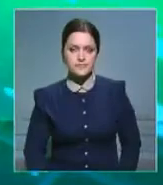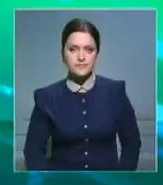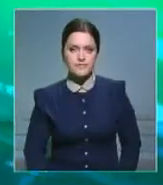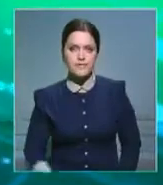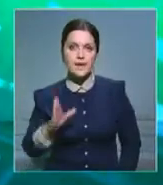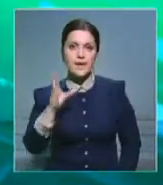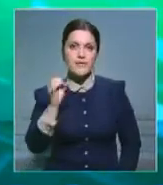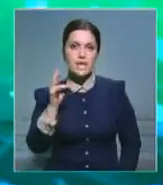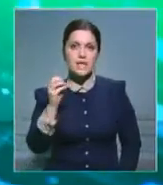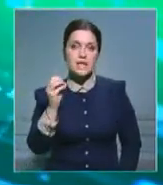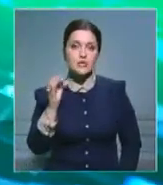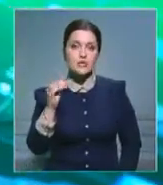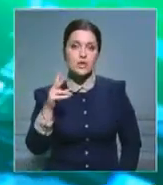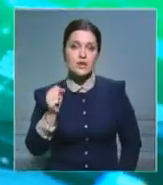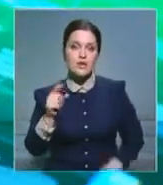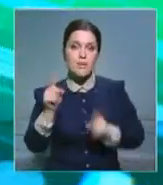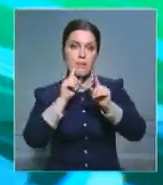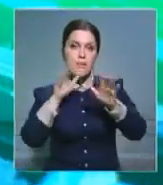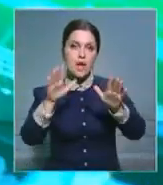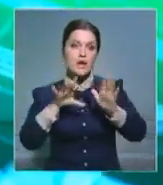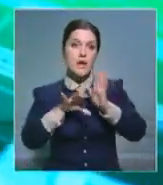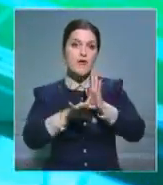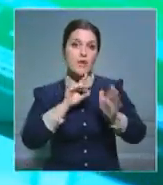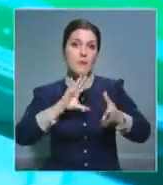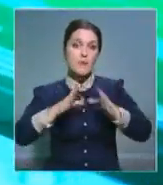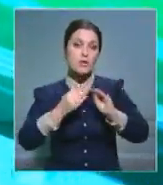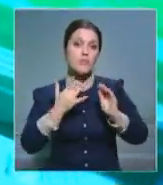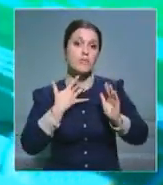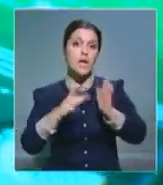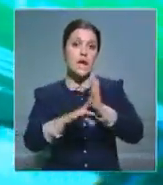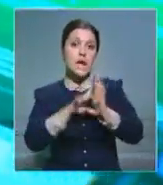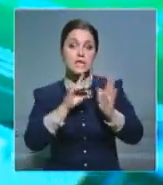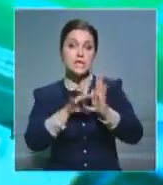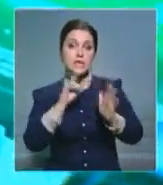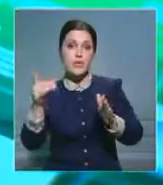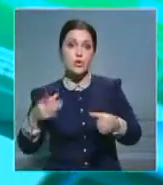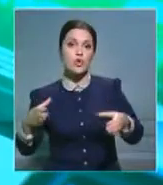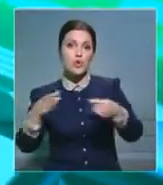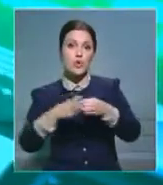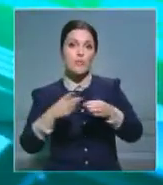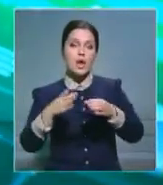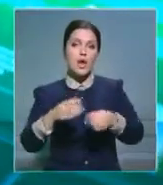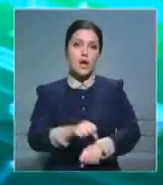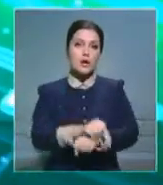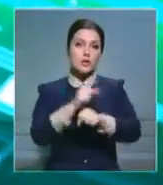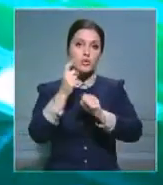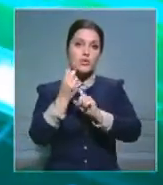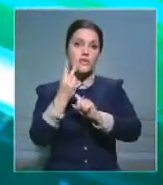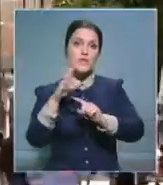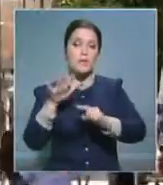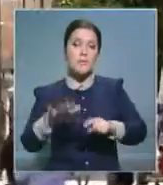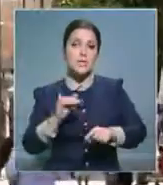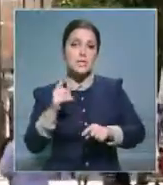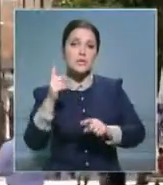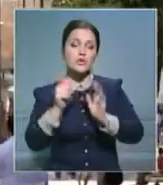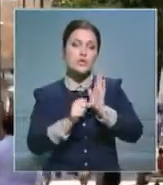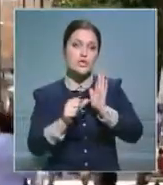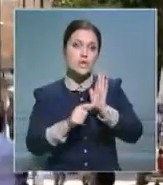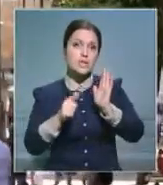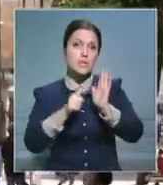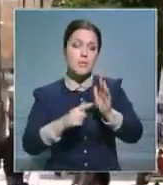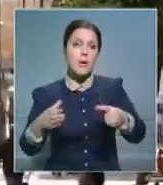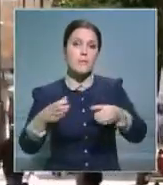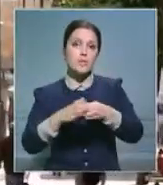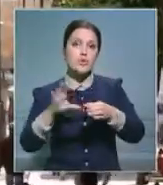В Венесуэле подвели итоги парламентских выборов. По итогам голосования оппозиция получит 112 мест из 167. Партия